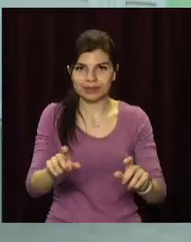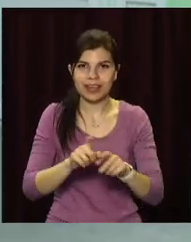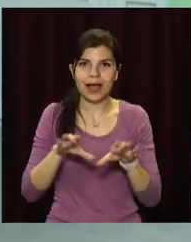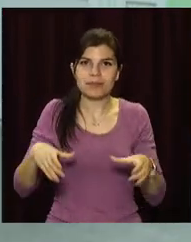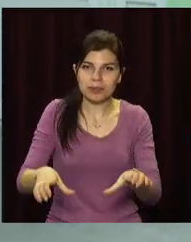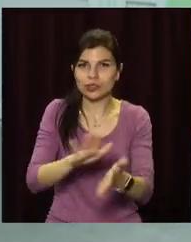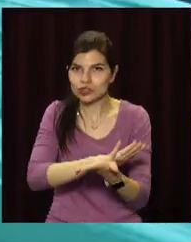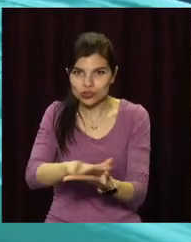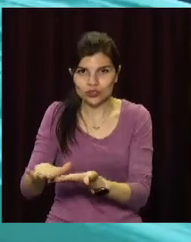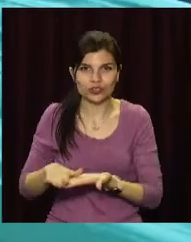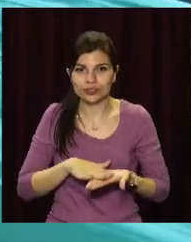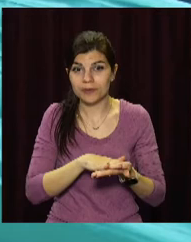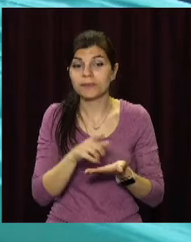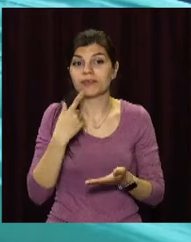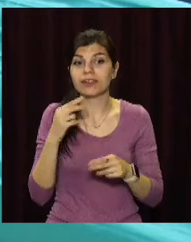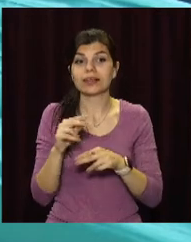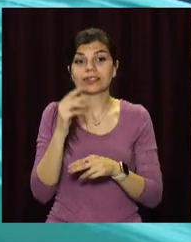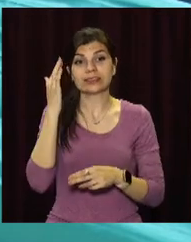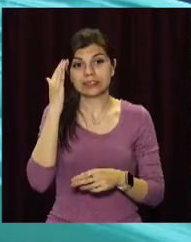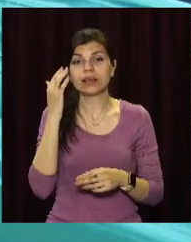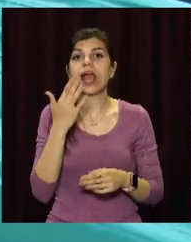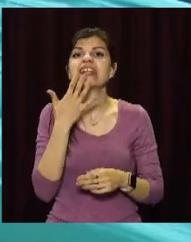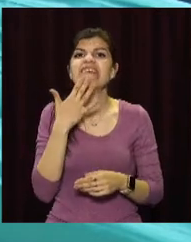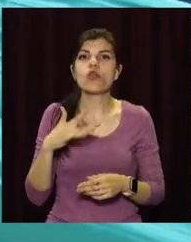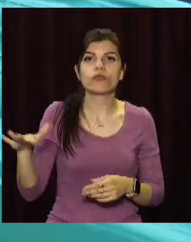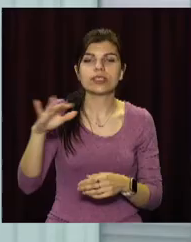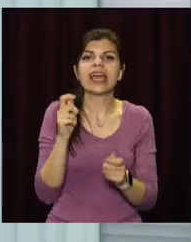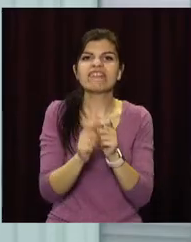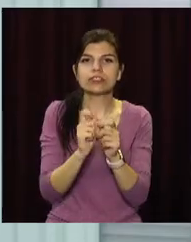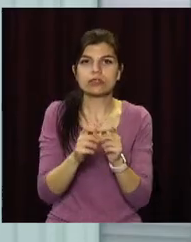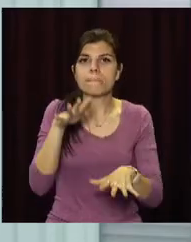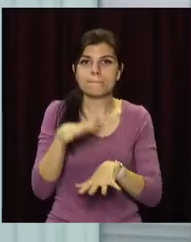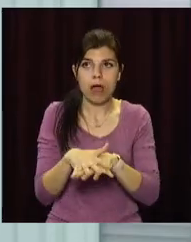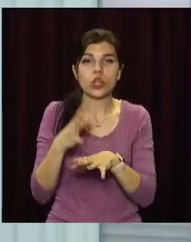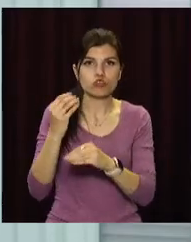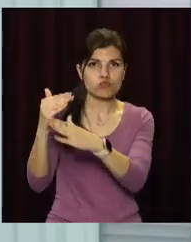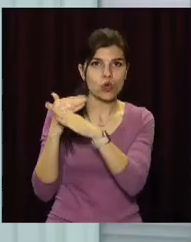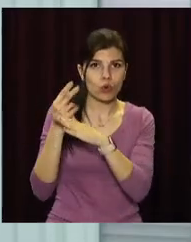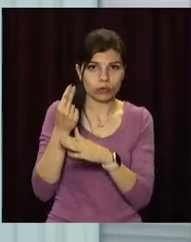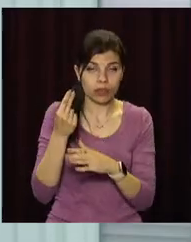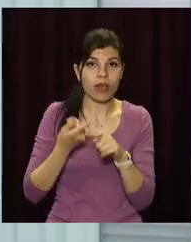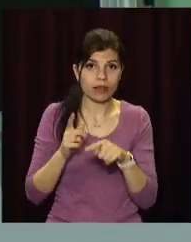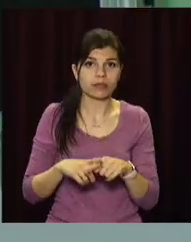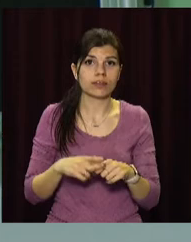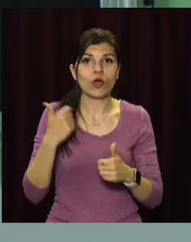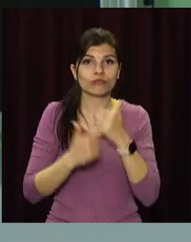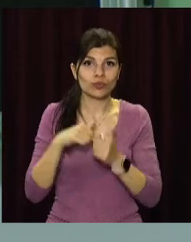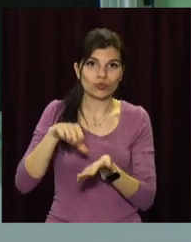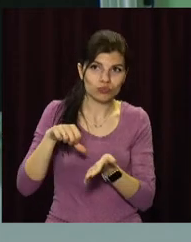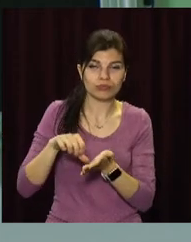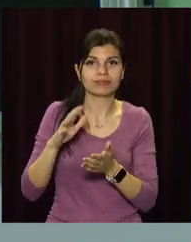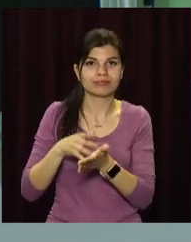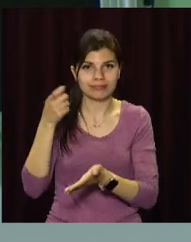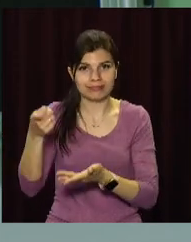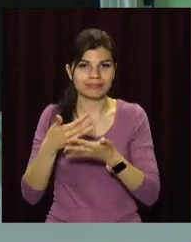9-й лікарнях Кам'янського планують провести коштом Європейського інвестиційного банку. В'ячеслав Куліш, Василь Самовар, Open News,